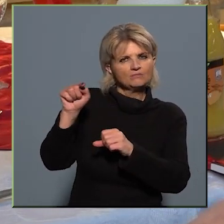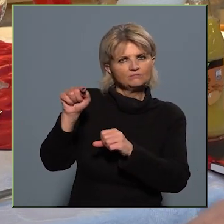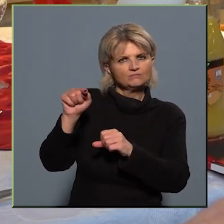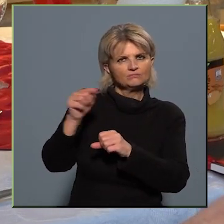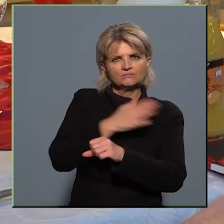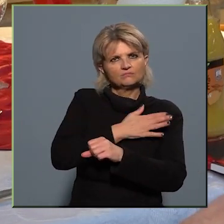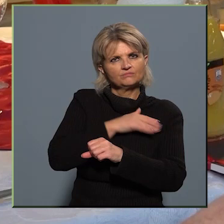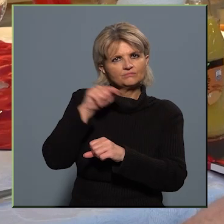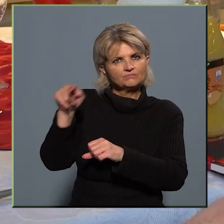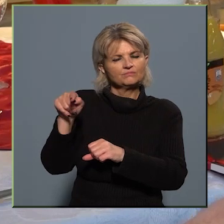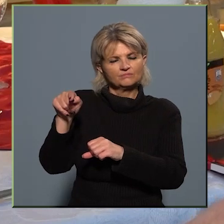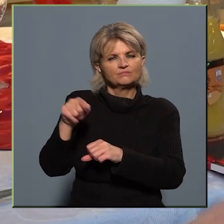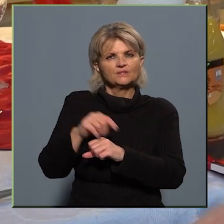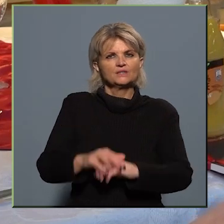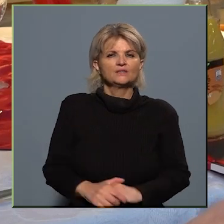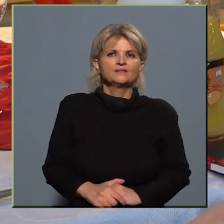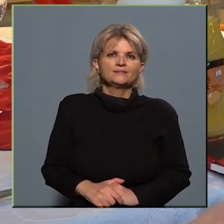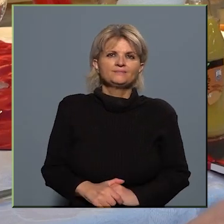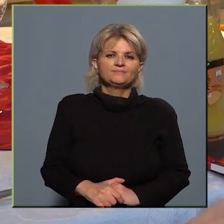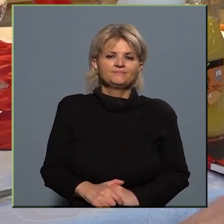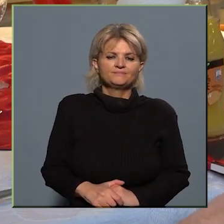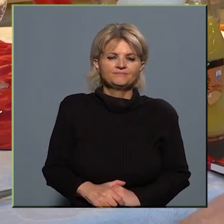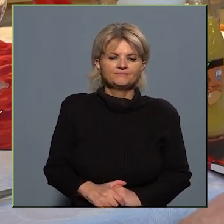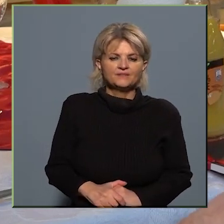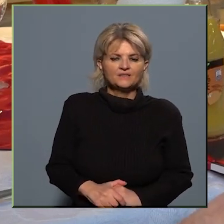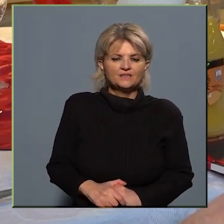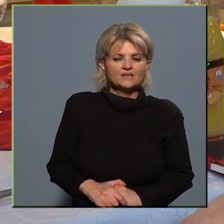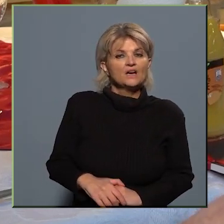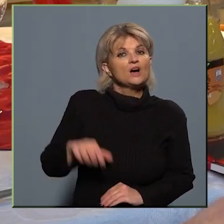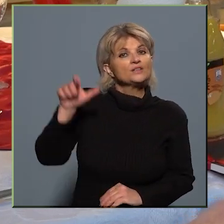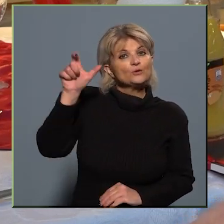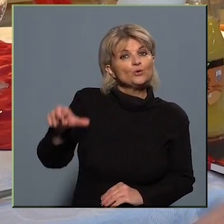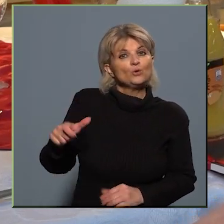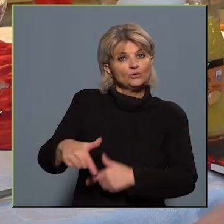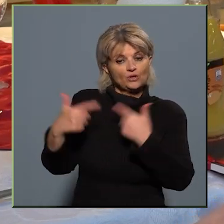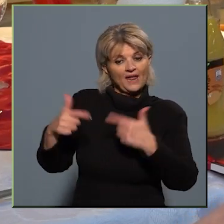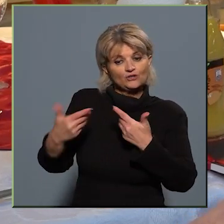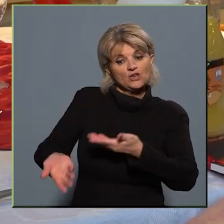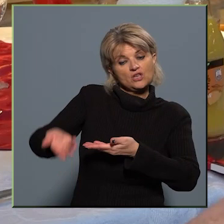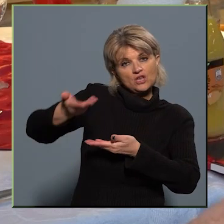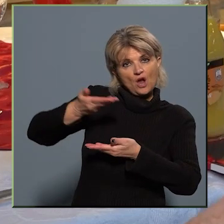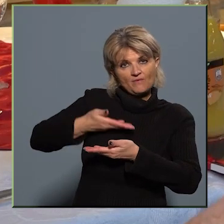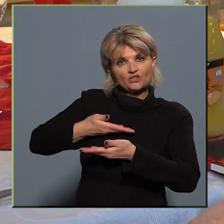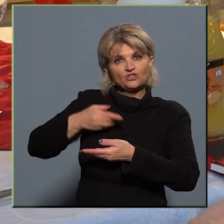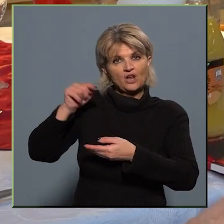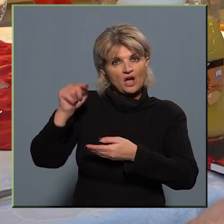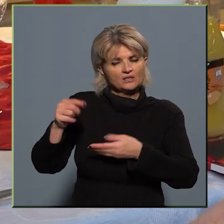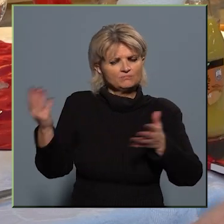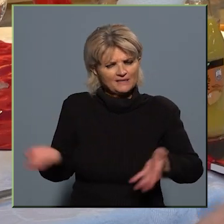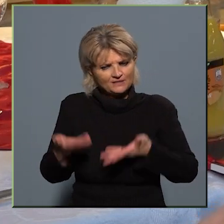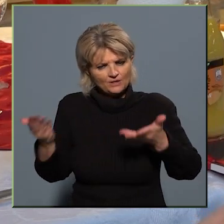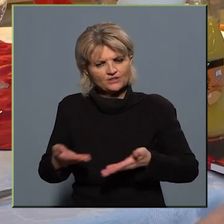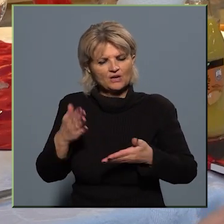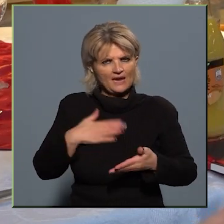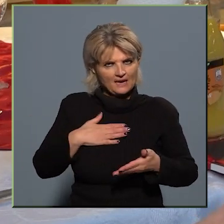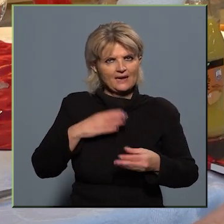összehozták, gyakorlatilag az ő tanácsukra, meg az ő jobban biztatásukra